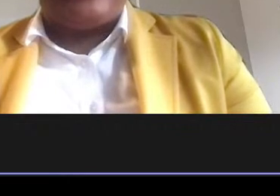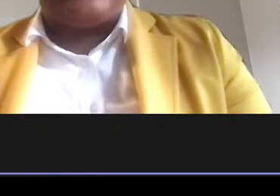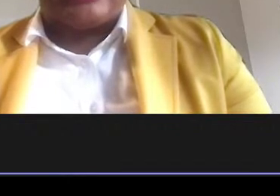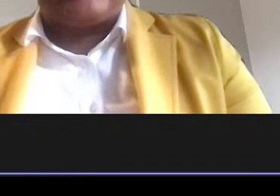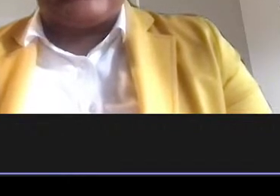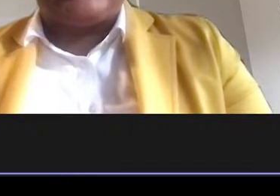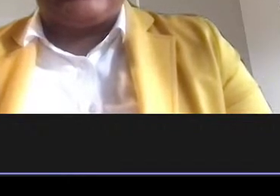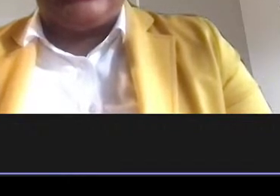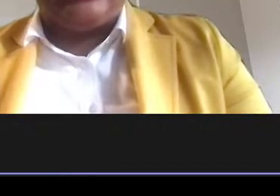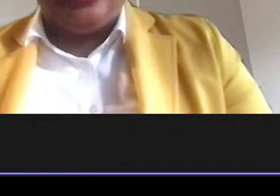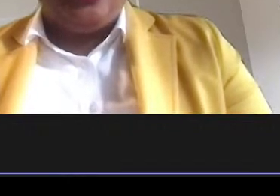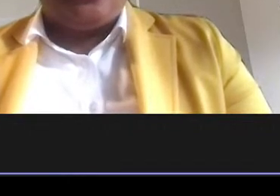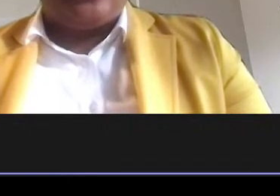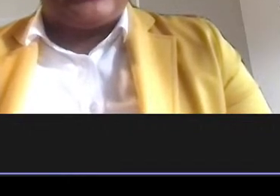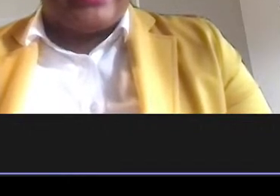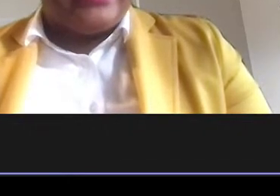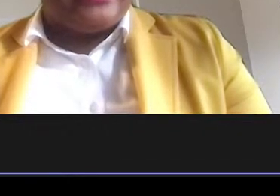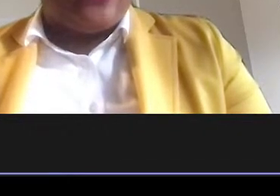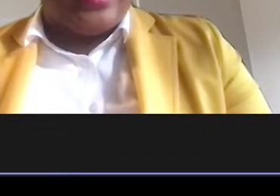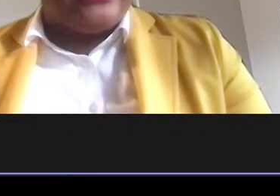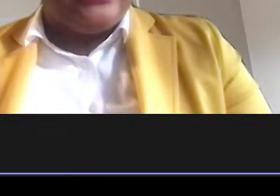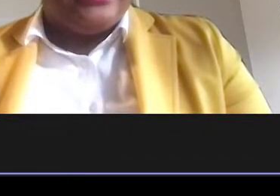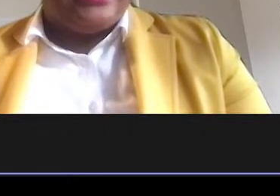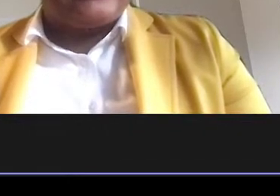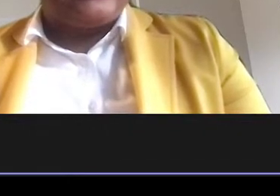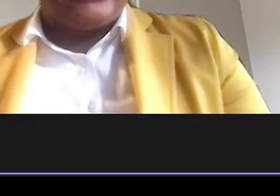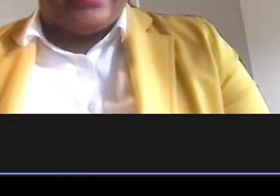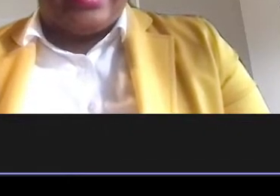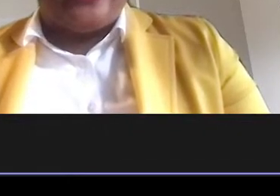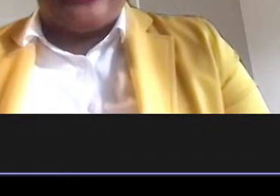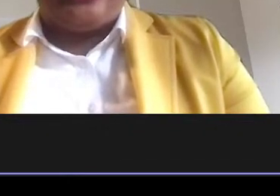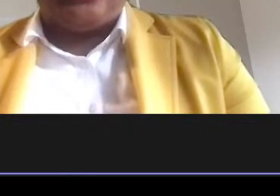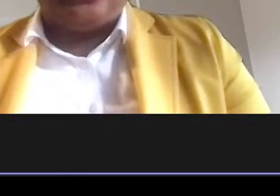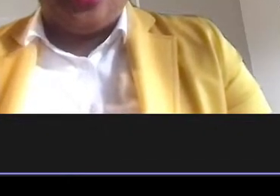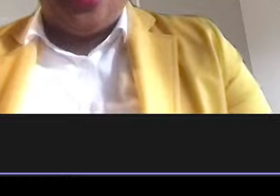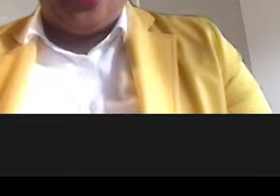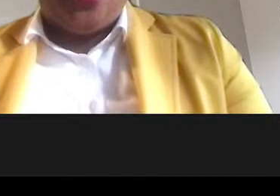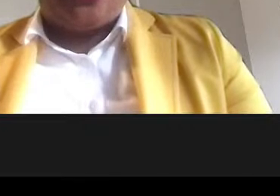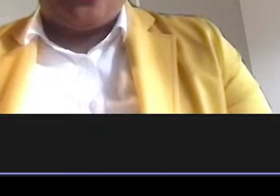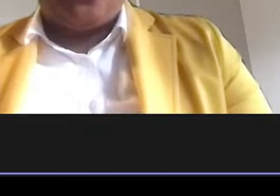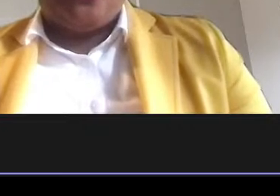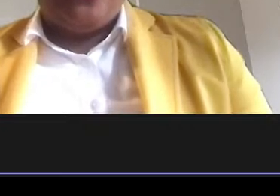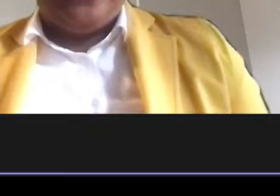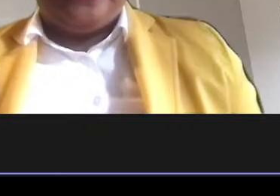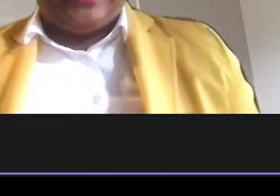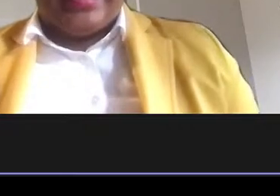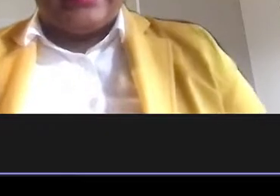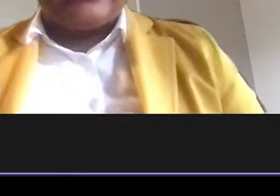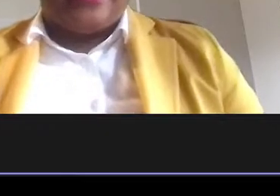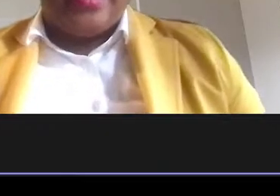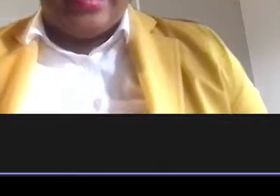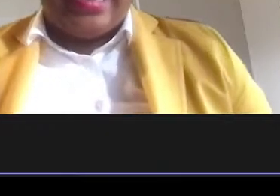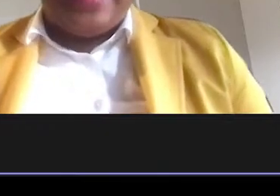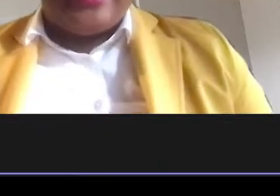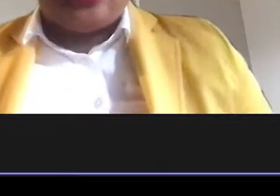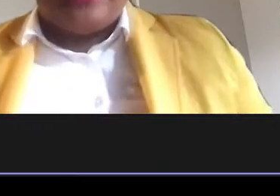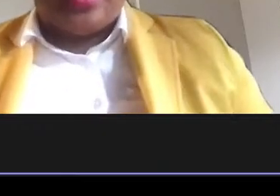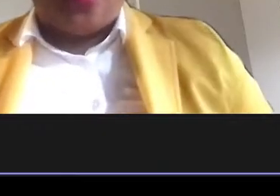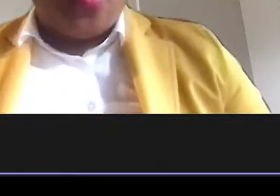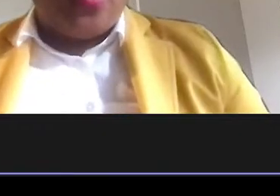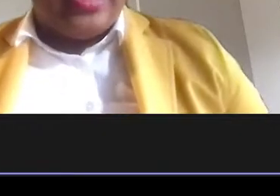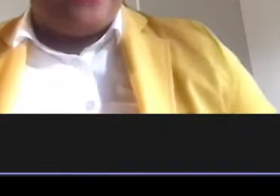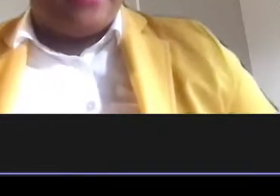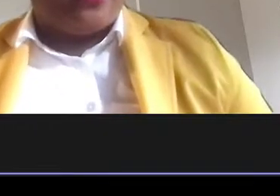lokuthola amanzi ahlanzekile nokuhlala endaweni ezingenayo ingozi. Okungenza